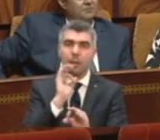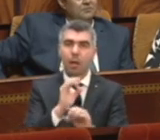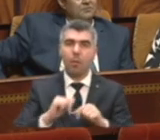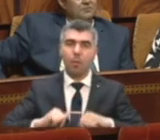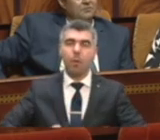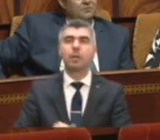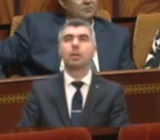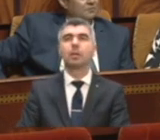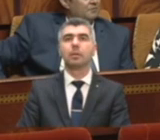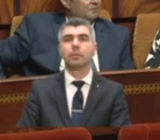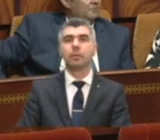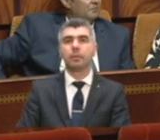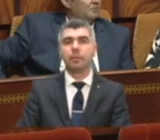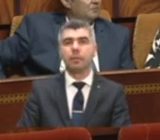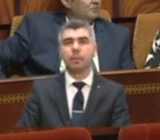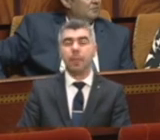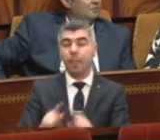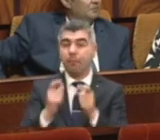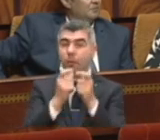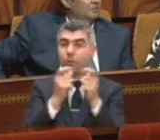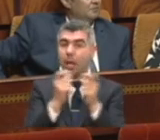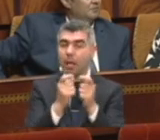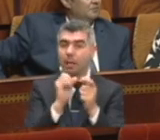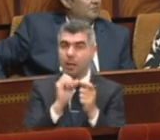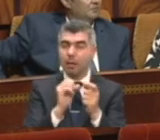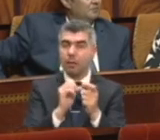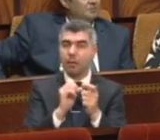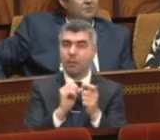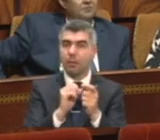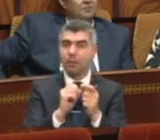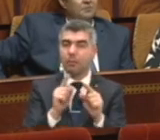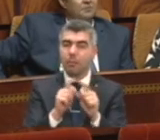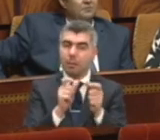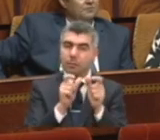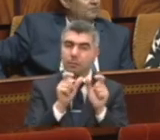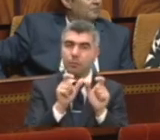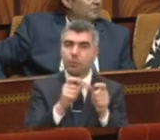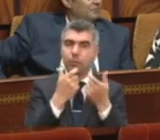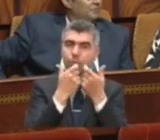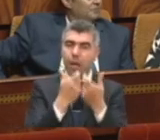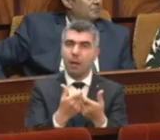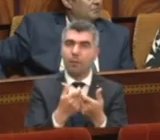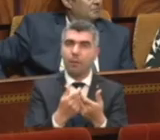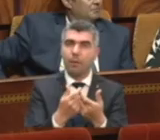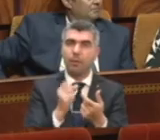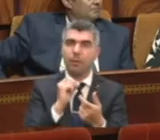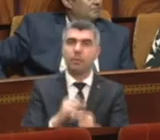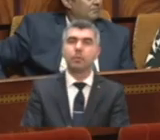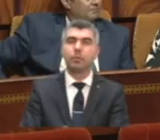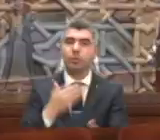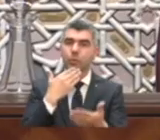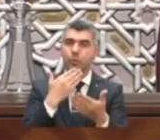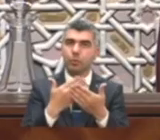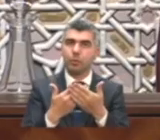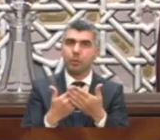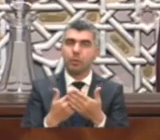الوزير. هاد الشركات ديال اللي كيشرفوا على هاد النقل ما بين يعني سيد نائب محترم، هل